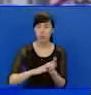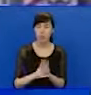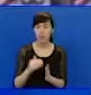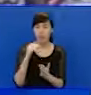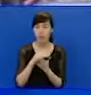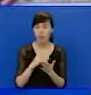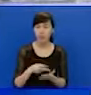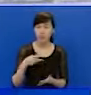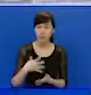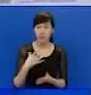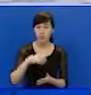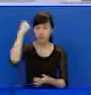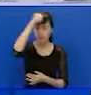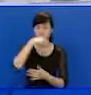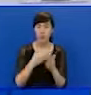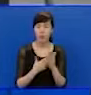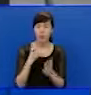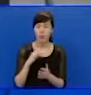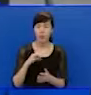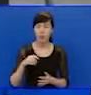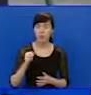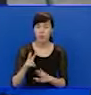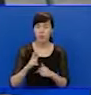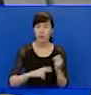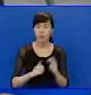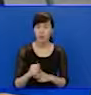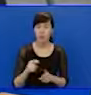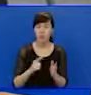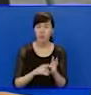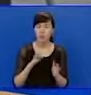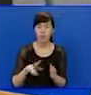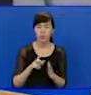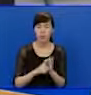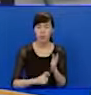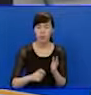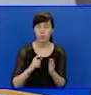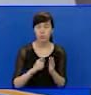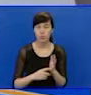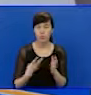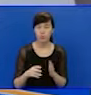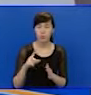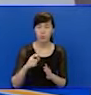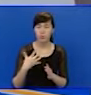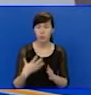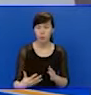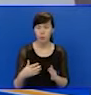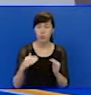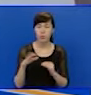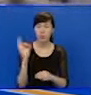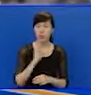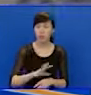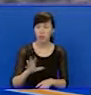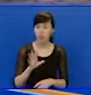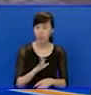шеңберінде 2005 жылдан бастап Нұрсат шағын ауданы салынып, 7374 пәтерлі 252 тұрғын үй пайдалануға